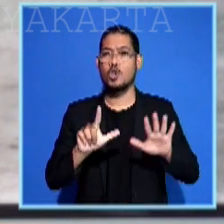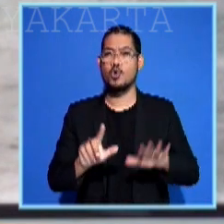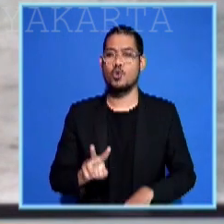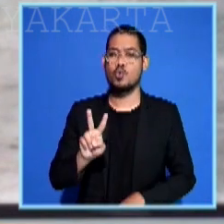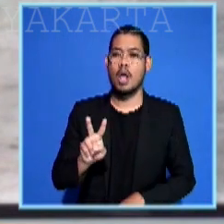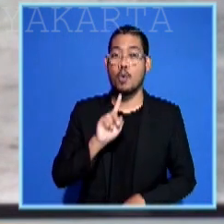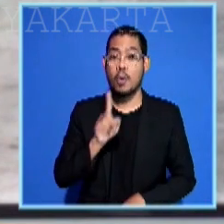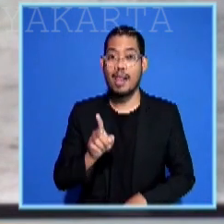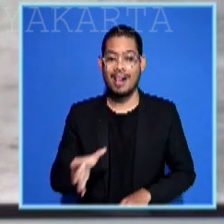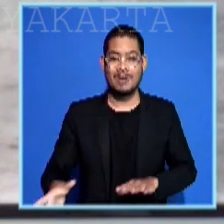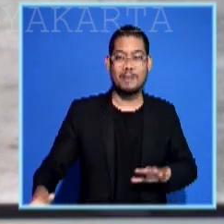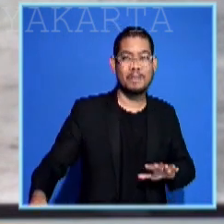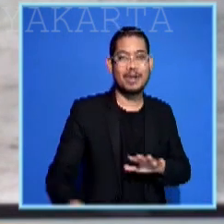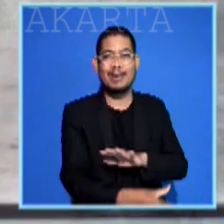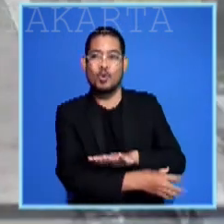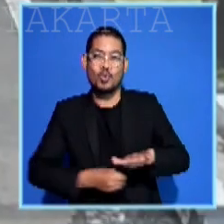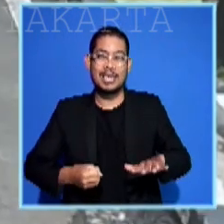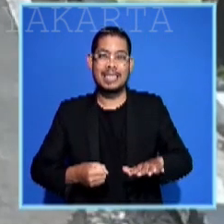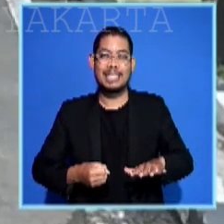ancaman maksimal 4 tahun penjara.